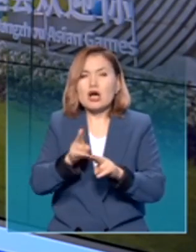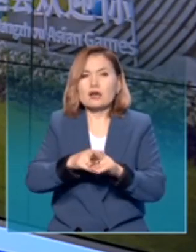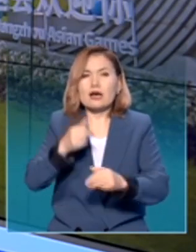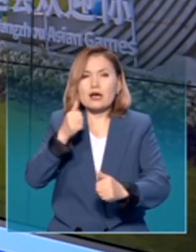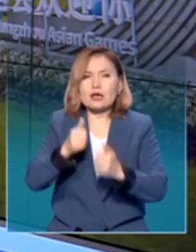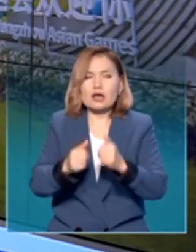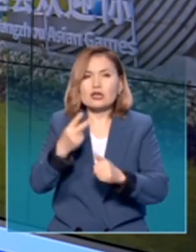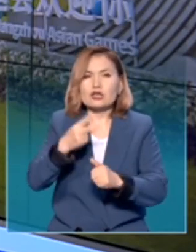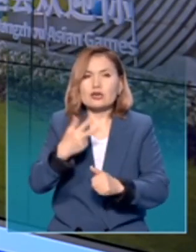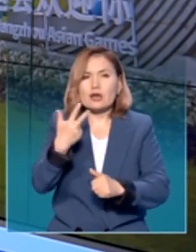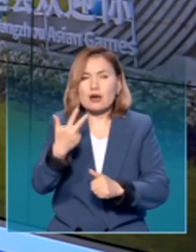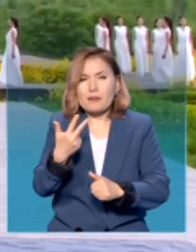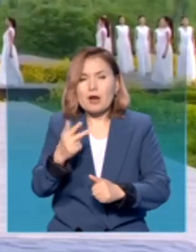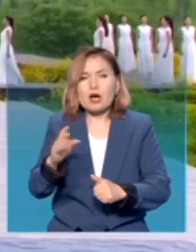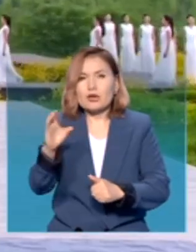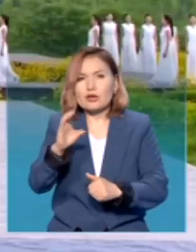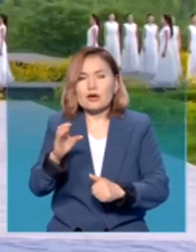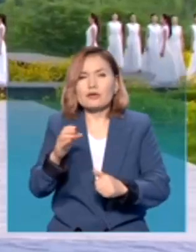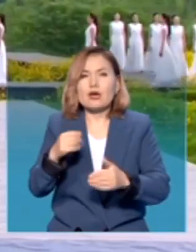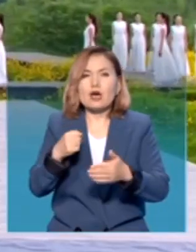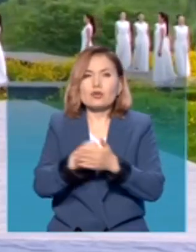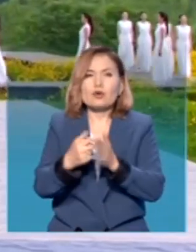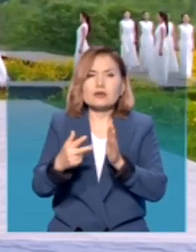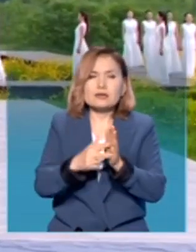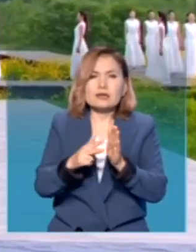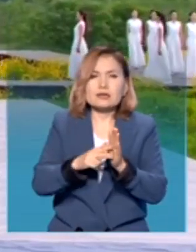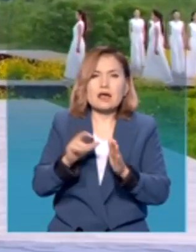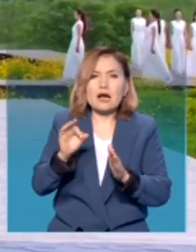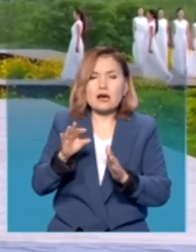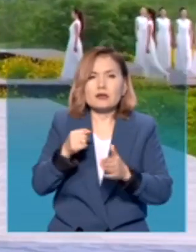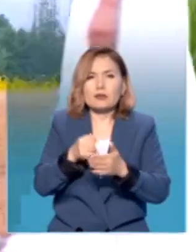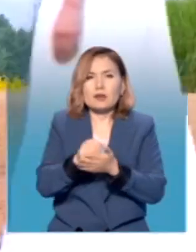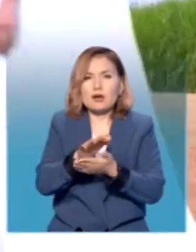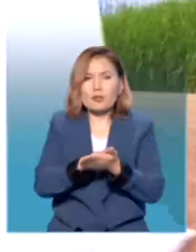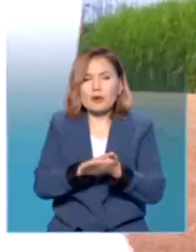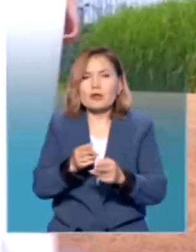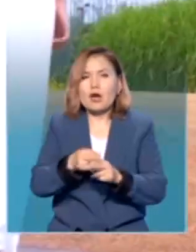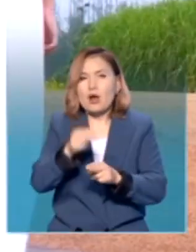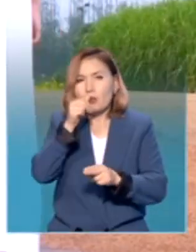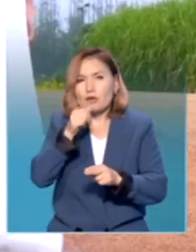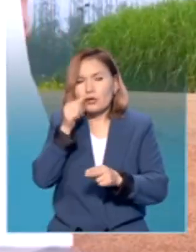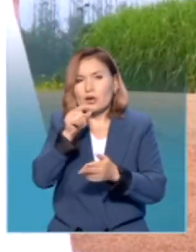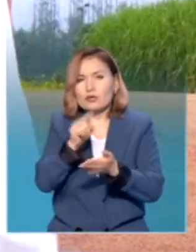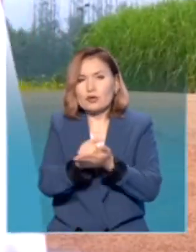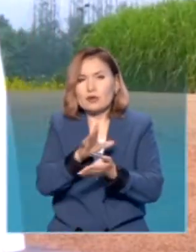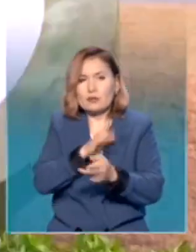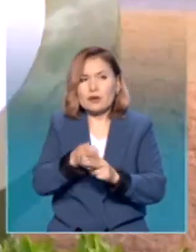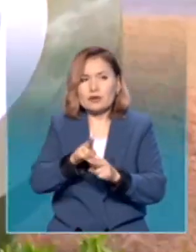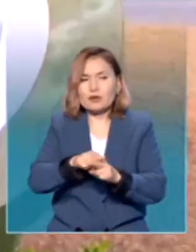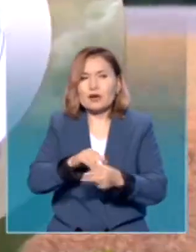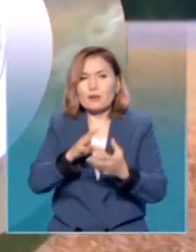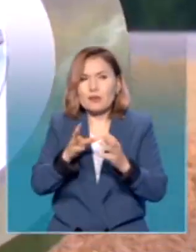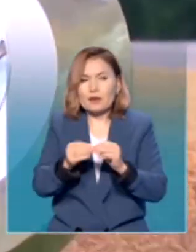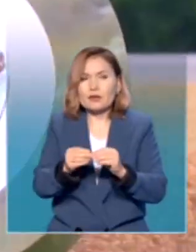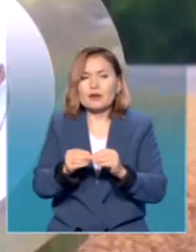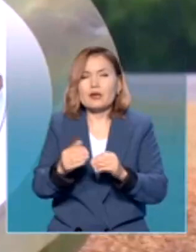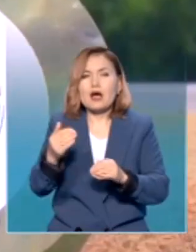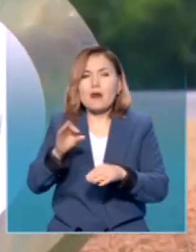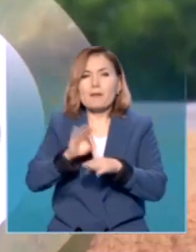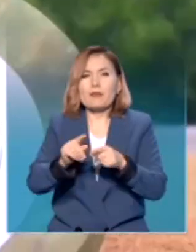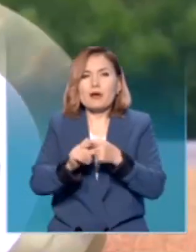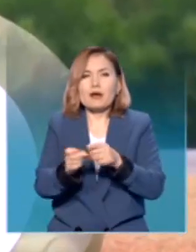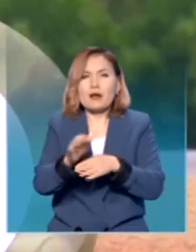Жарыс 23-ші қыркүйек пен 8-ші қазан аралығында өтеді. Спорттық дода негізі былтыр өтуі тиіс болған, алайда ұйымдастырушылар